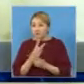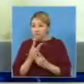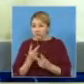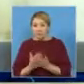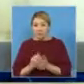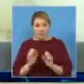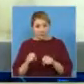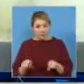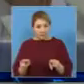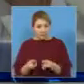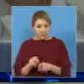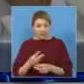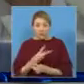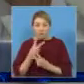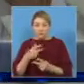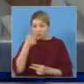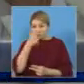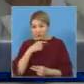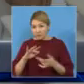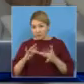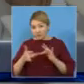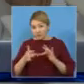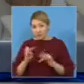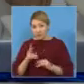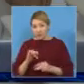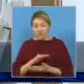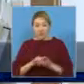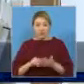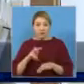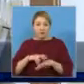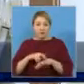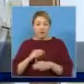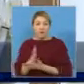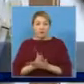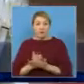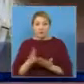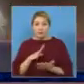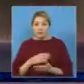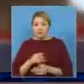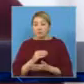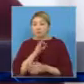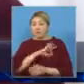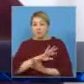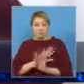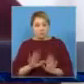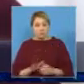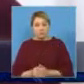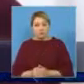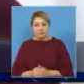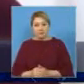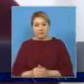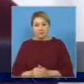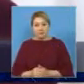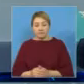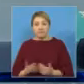Обратиться вы можете также, если увидели у себя в приложении «Домумед» приписки к врачам или услугам, которыми вы не пользовались. За истекший